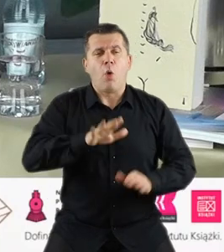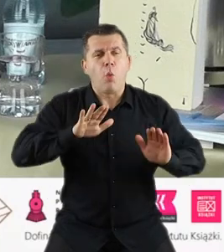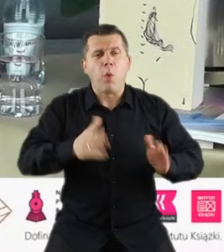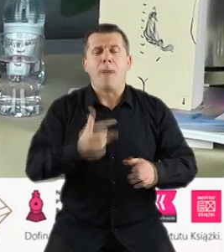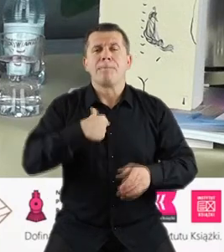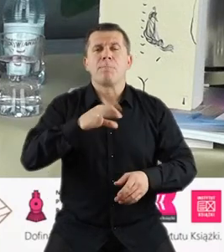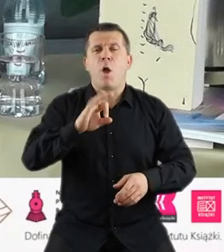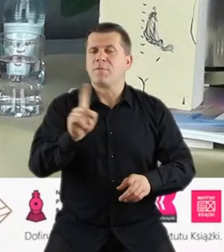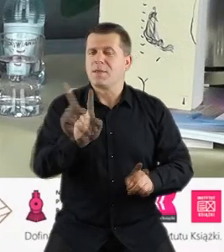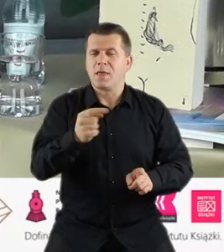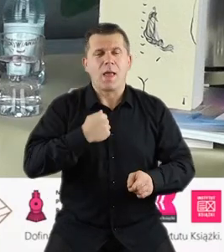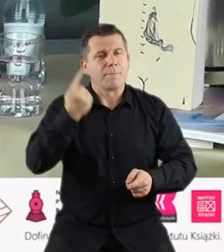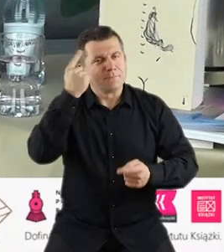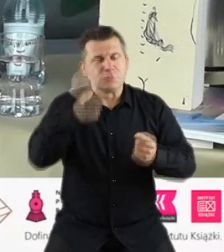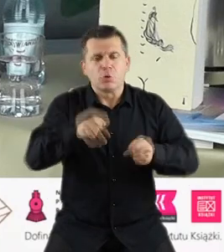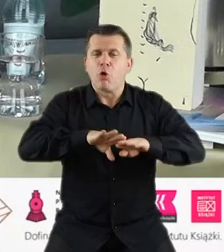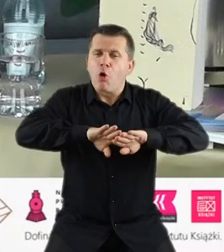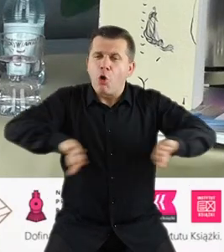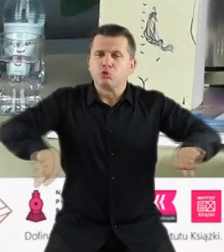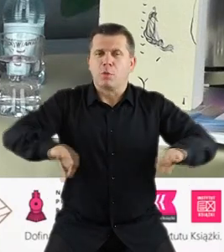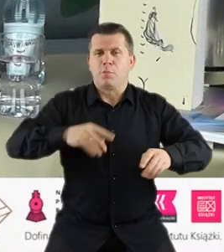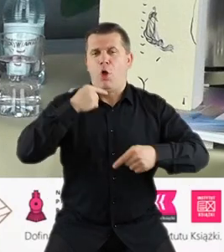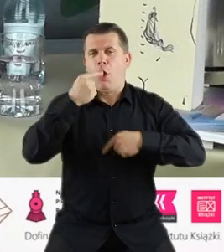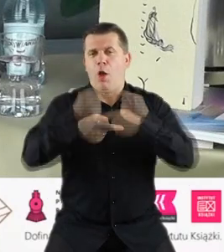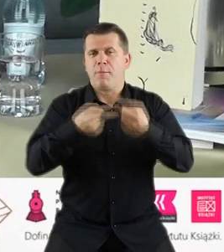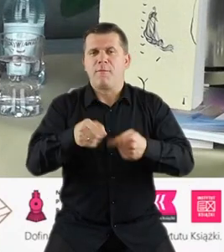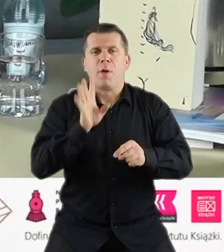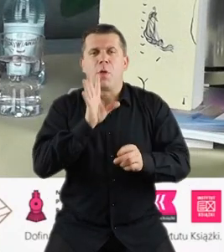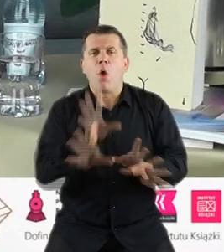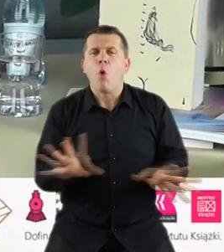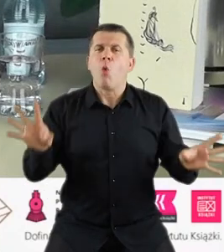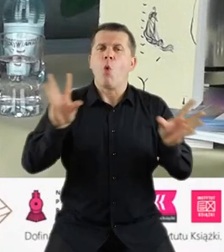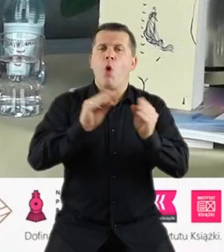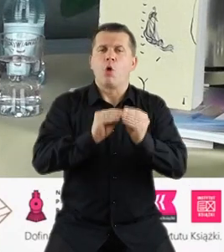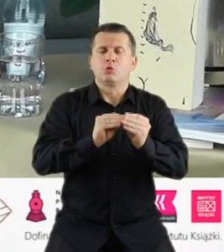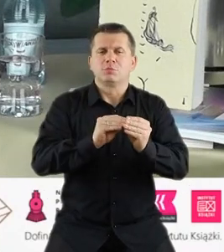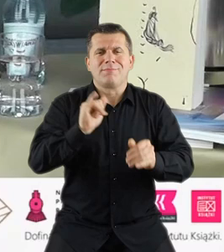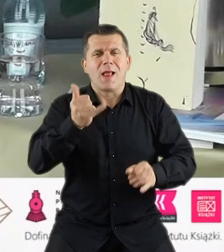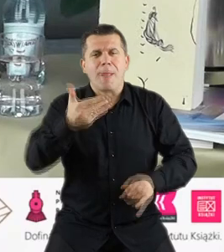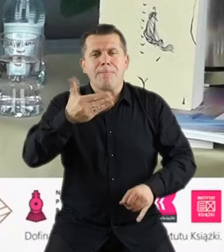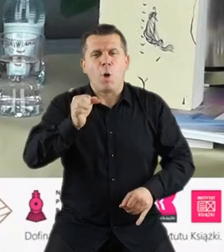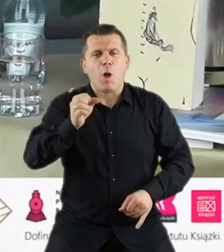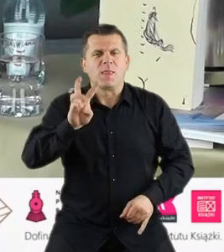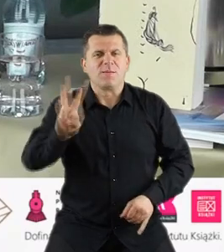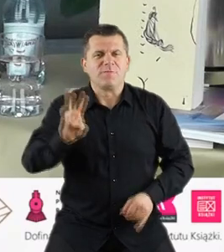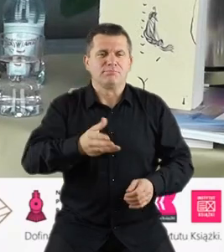pisałam. Pisałam to jako osobne opowiadania, które łączą pewne motywy,